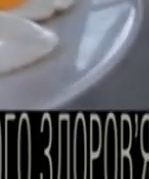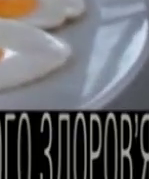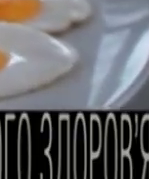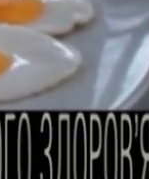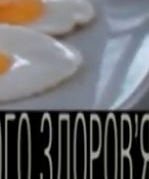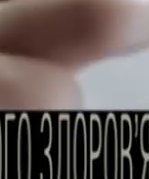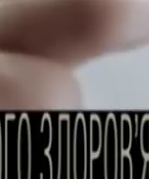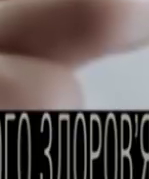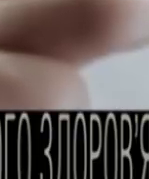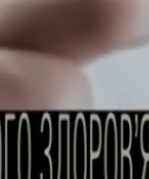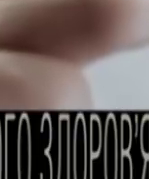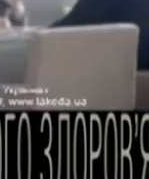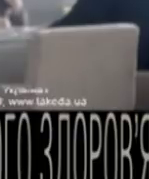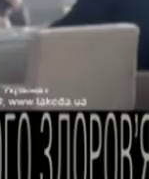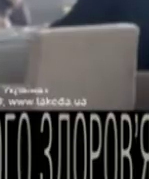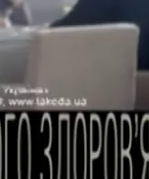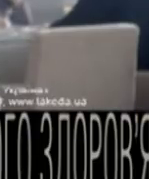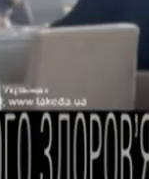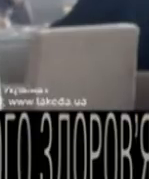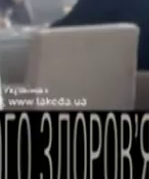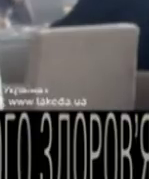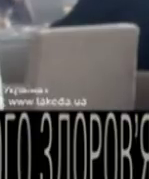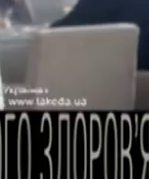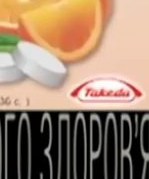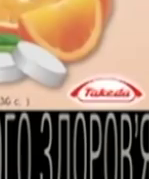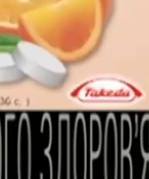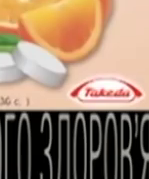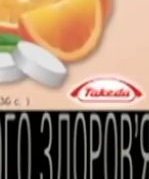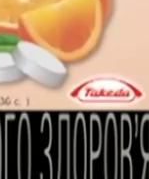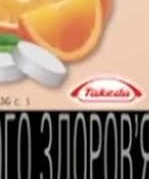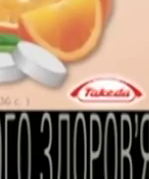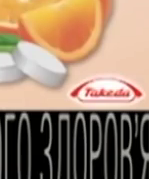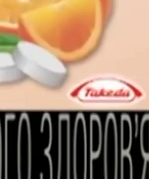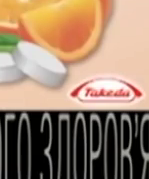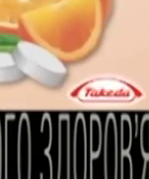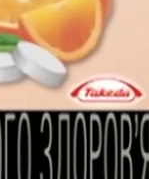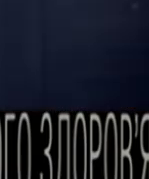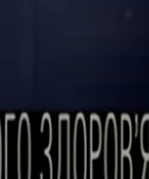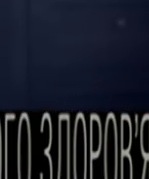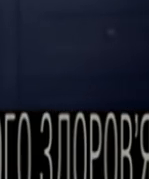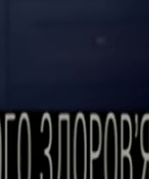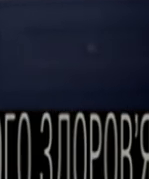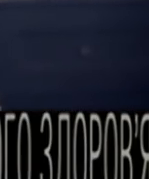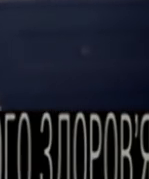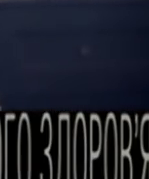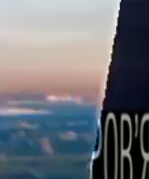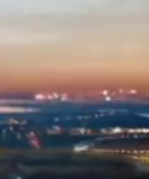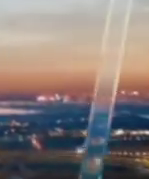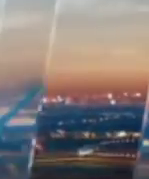з'їдати 25 відбірних яєць або приймати 2 таблетки кальцій-детринікомет. Кальцій у нормі, без зайвих